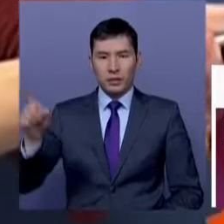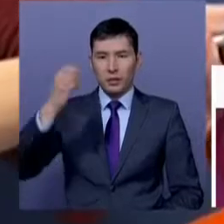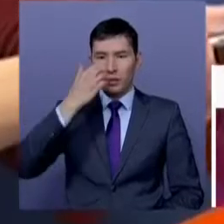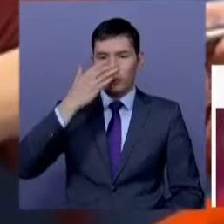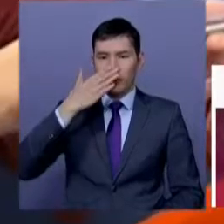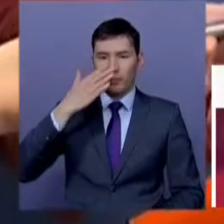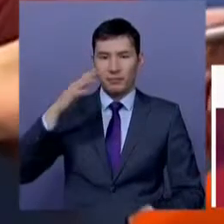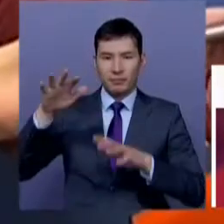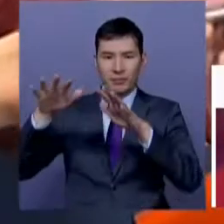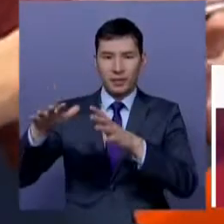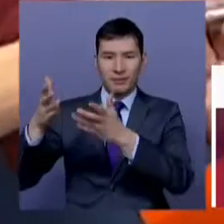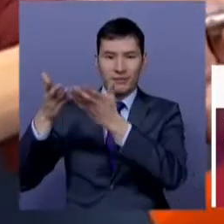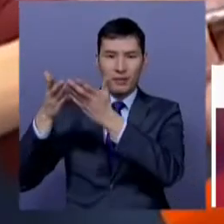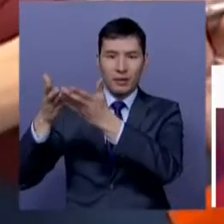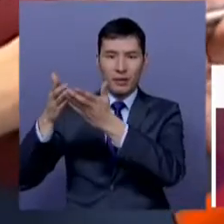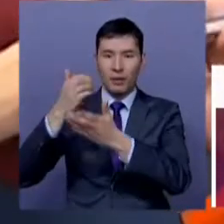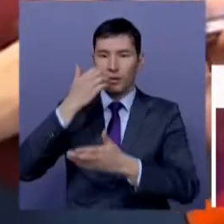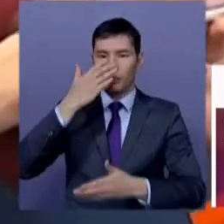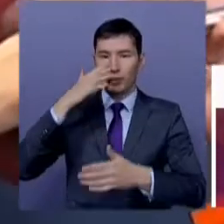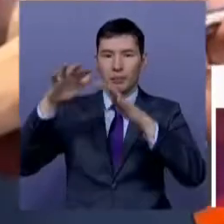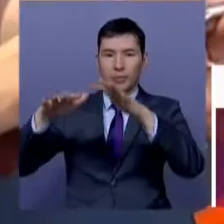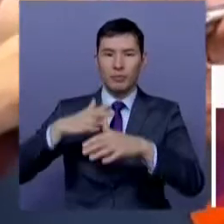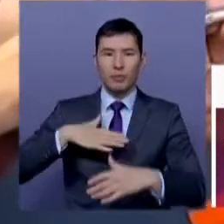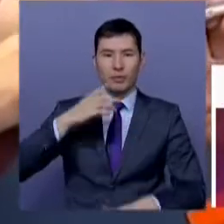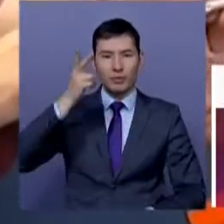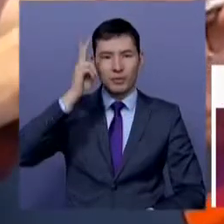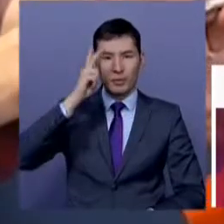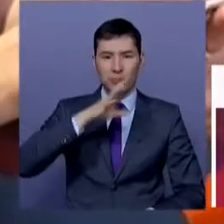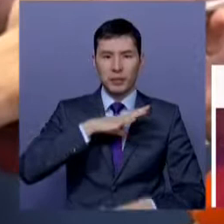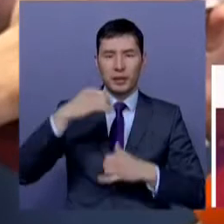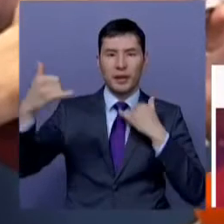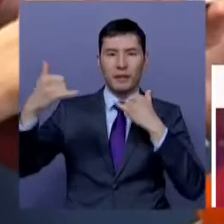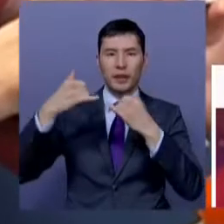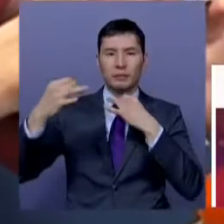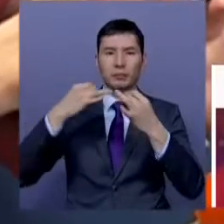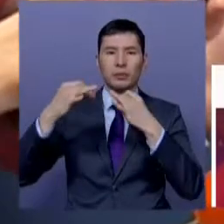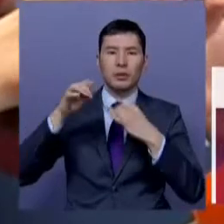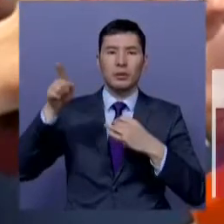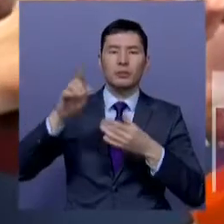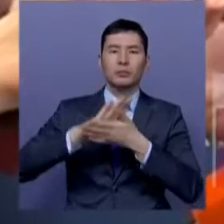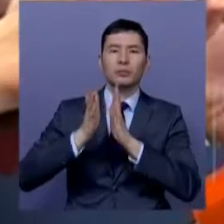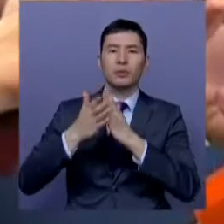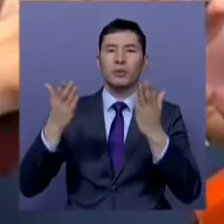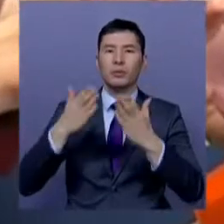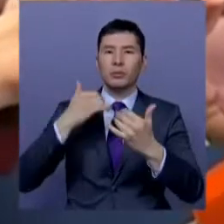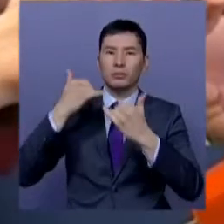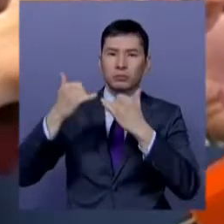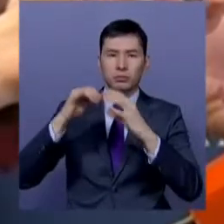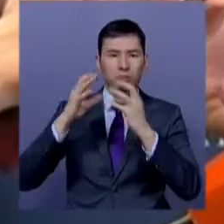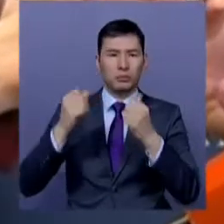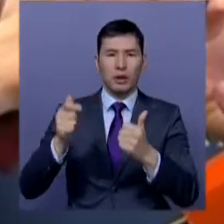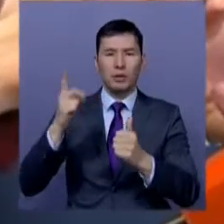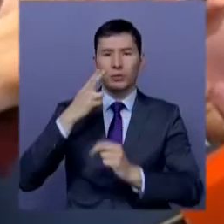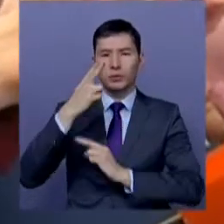азаматтармен біздің консул байланыста. Бүгін тағы да сөйлестік. Олардың жағдайлары өте жақсы. Ешқандай да шағым айтқан